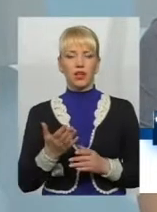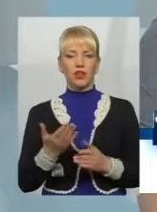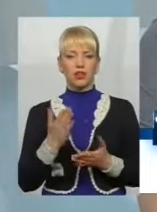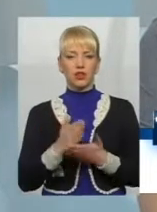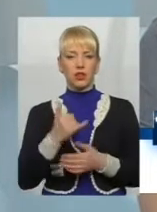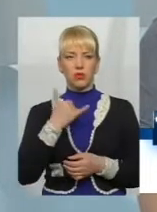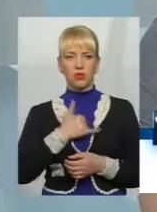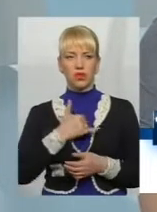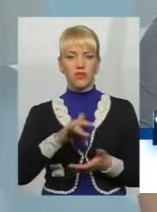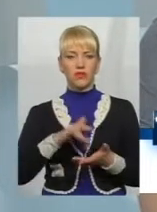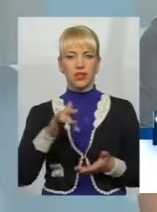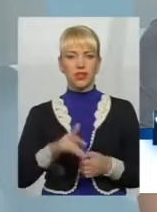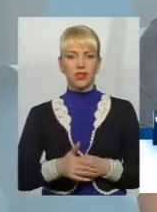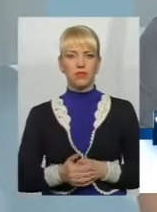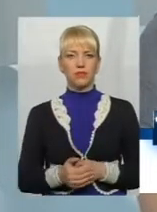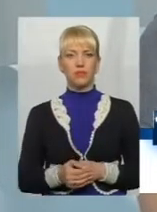нашому центрі.